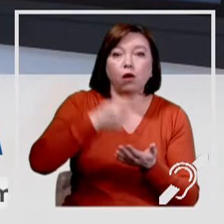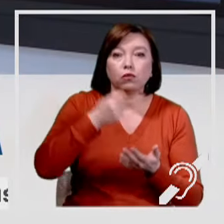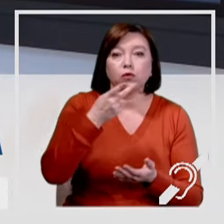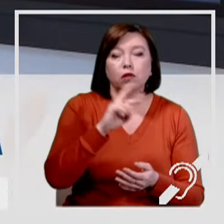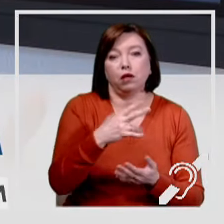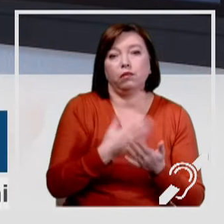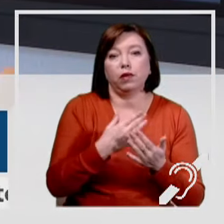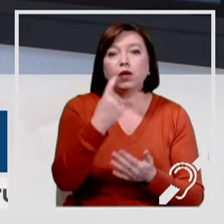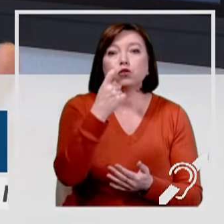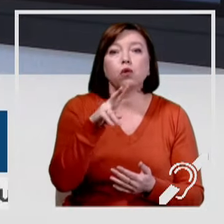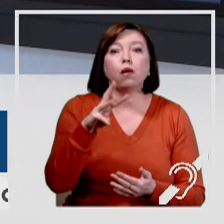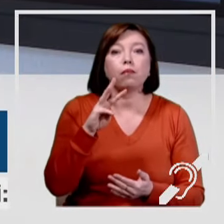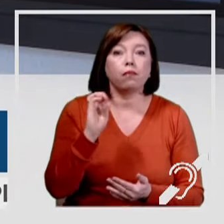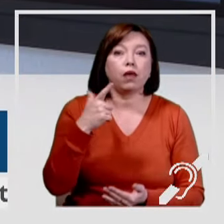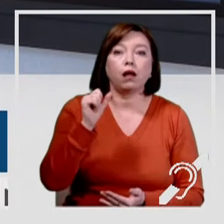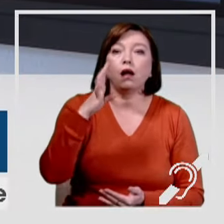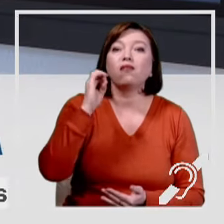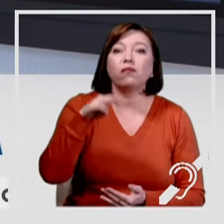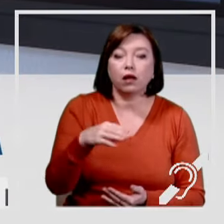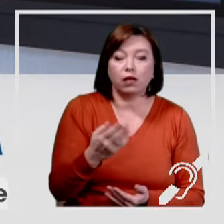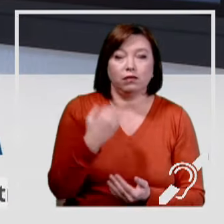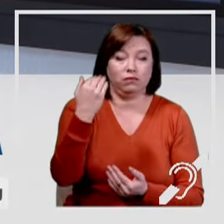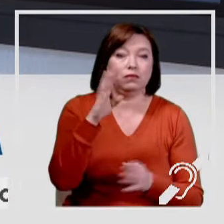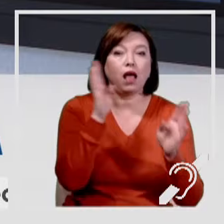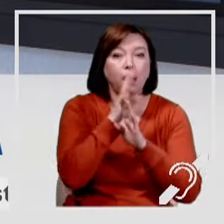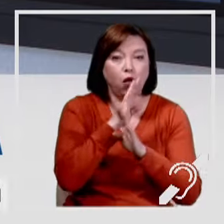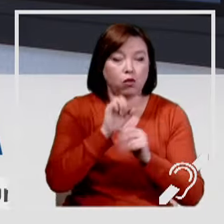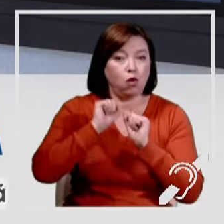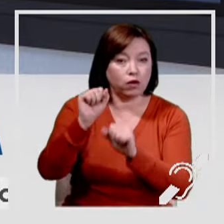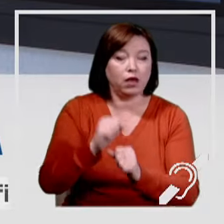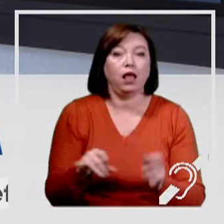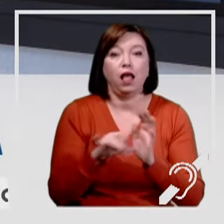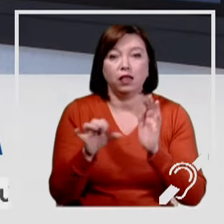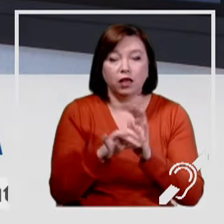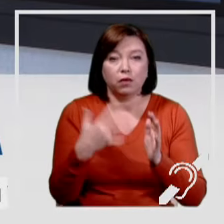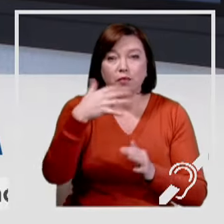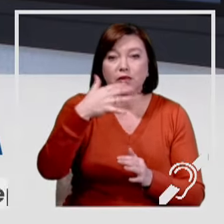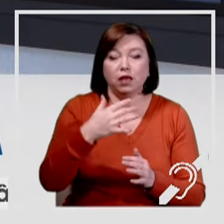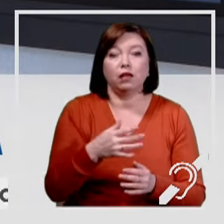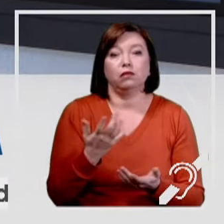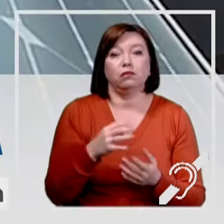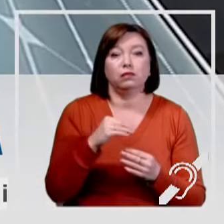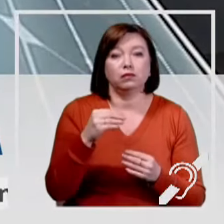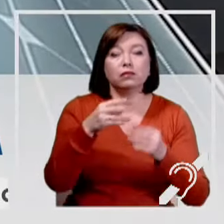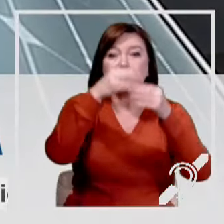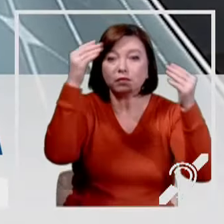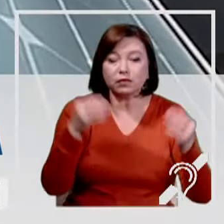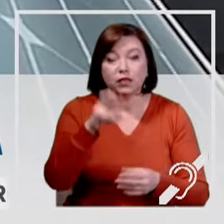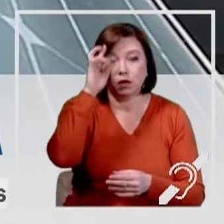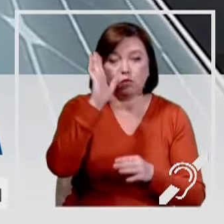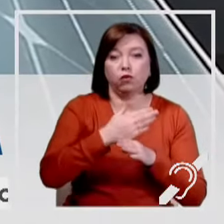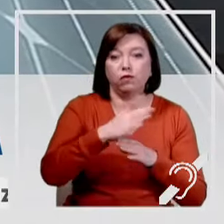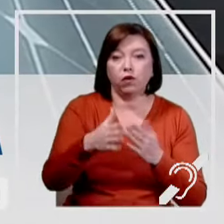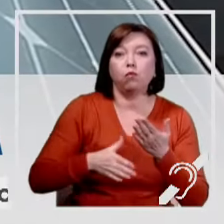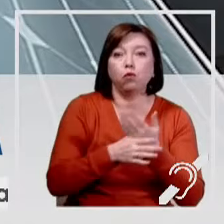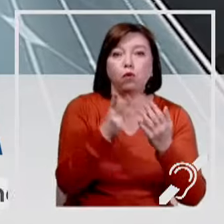puțin 100 de megawatts pe energie eoliană, încă 50 de megawatts de energie fotovoltaică. Statul va oferi și